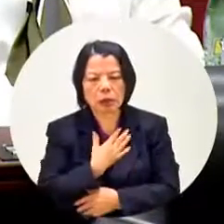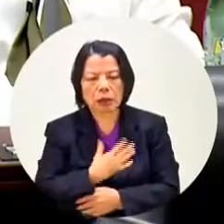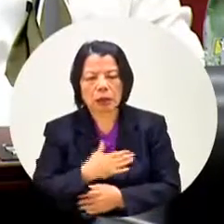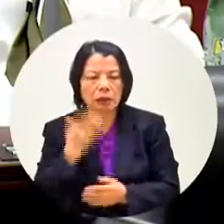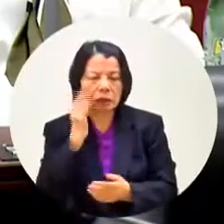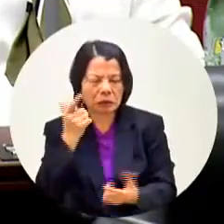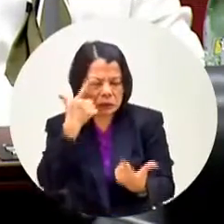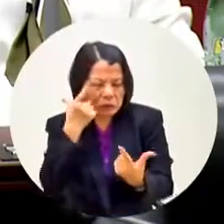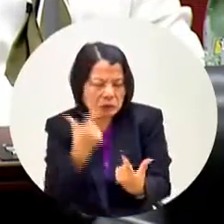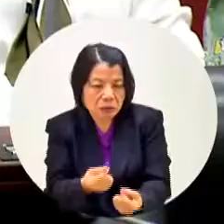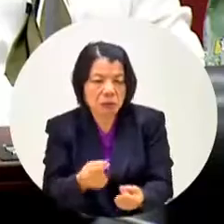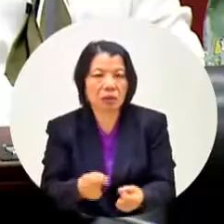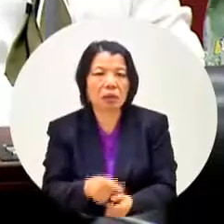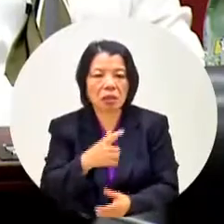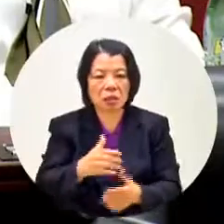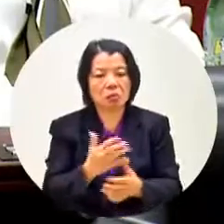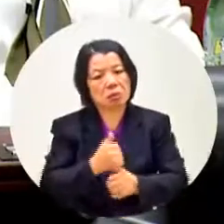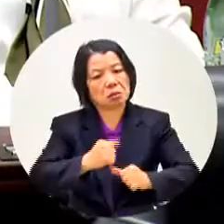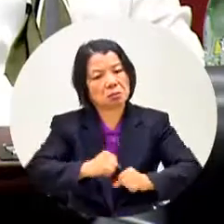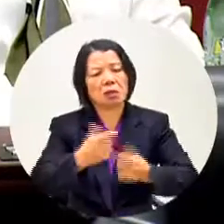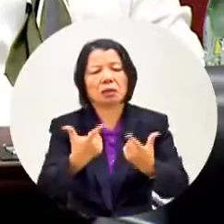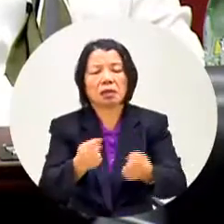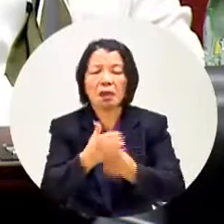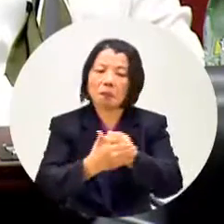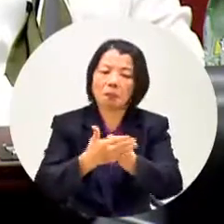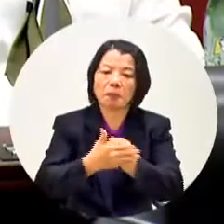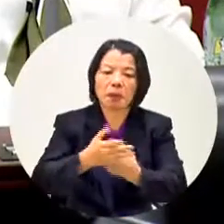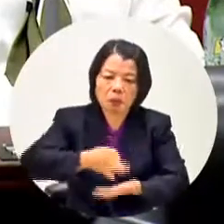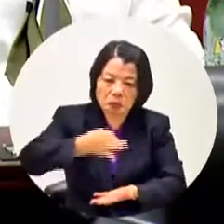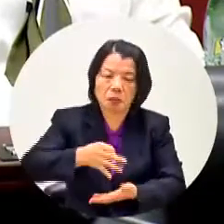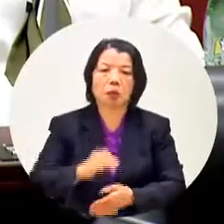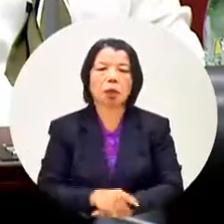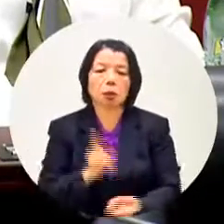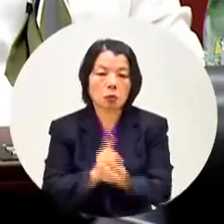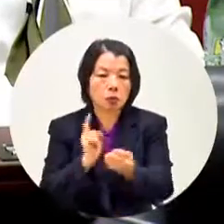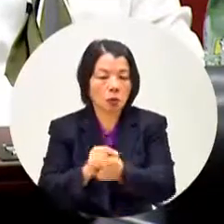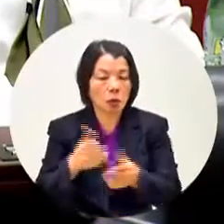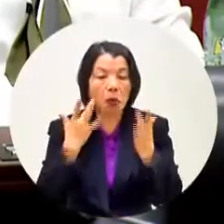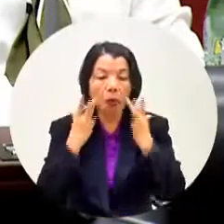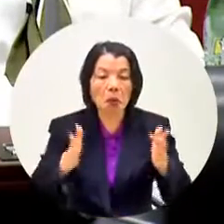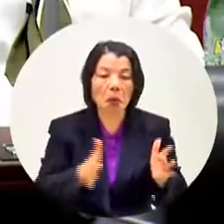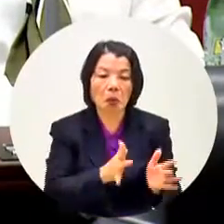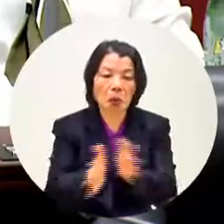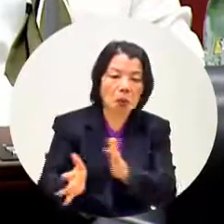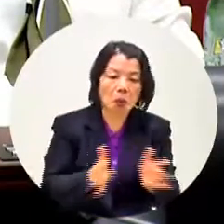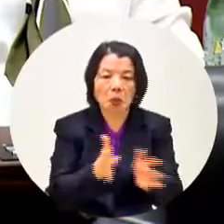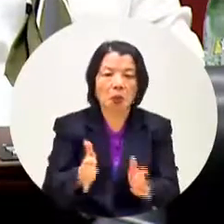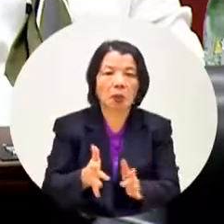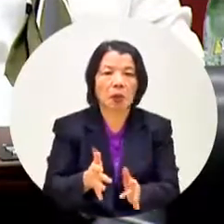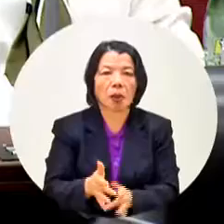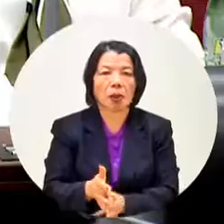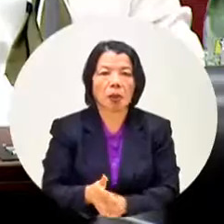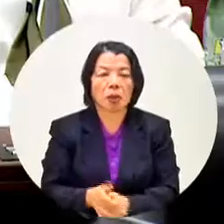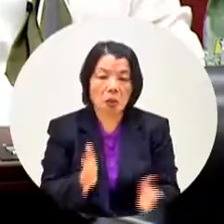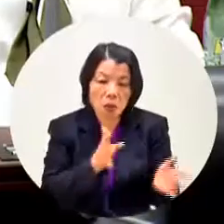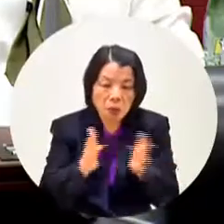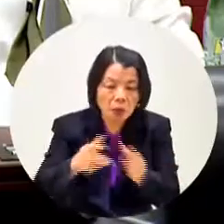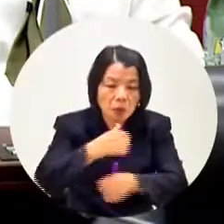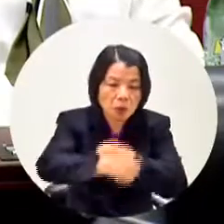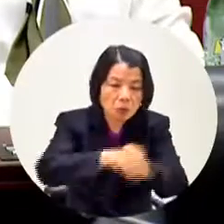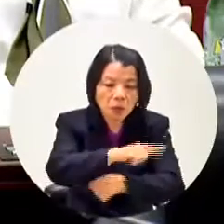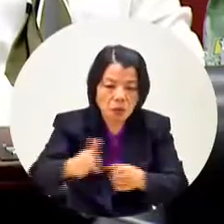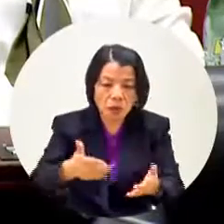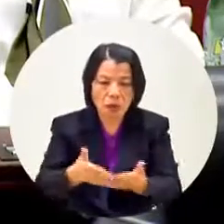路边喂食流浪狗的拿便当给他吃的，充其量只能说他是爱心人士，他很有爱心，但是他不